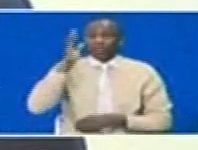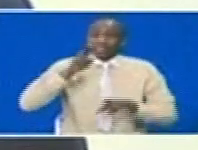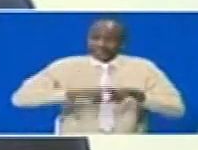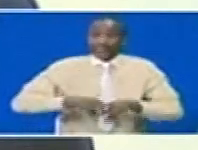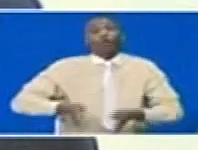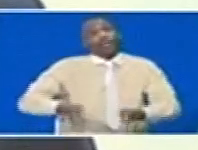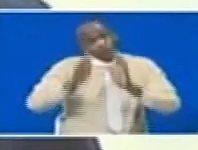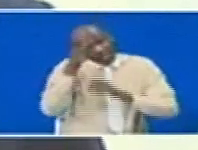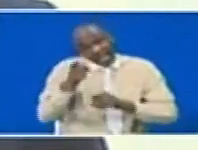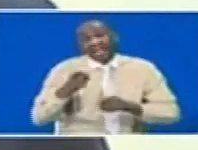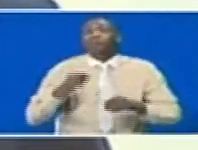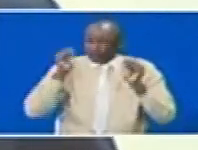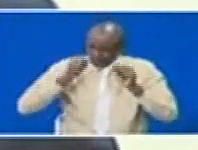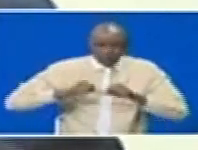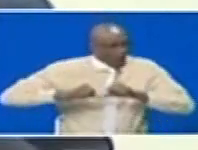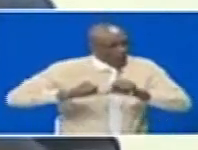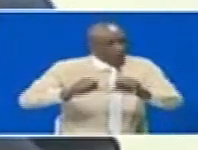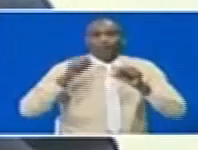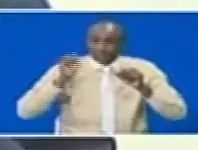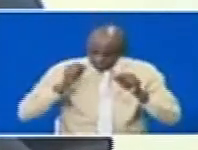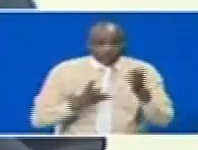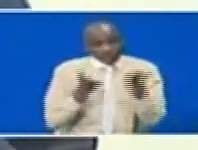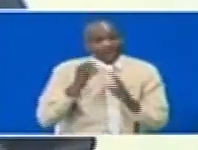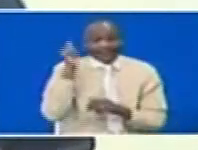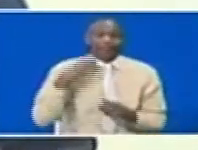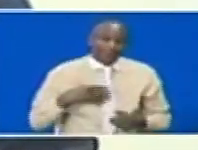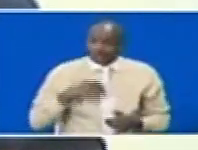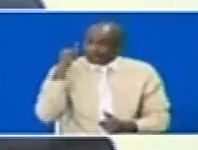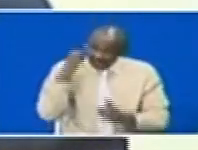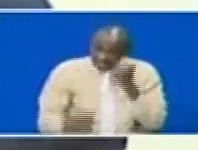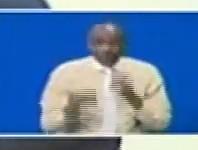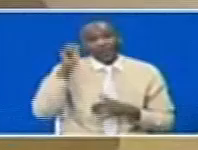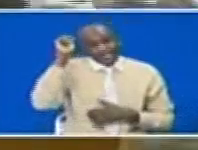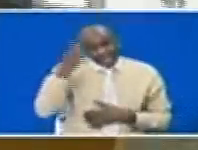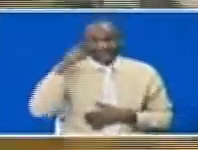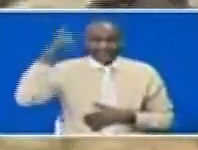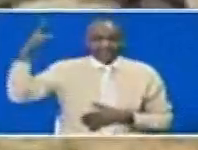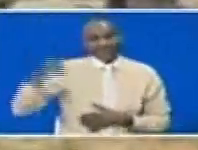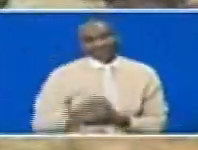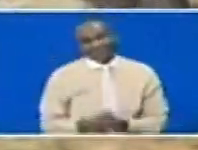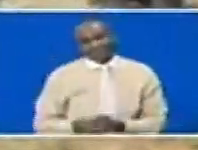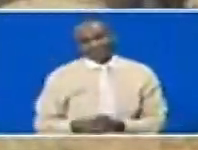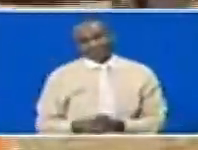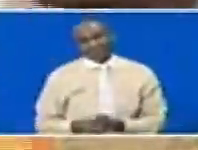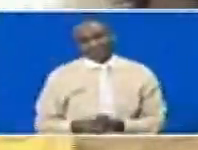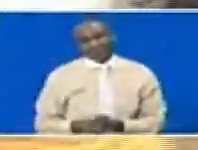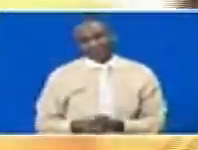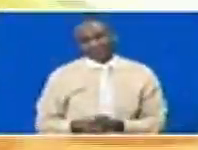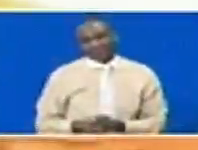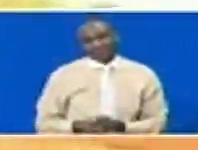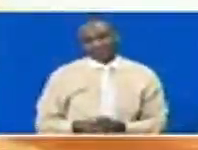tarmac for as long as it takes to deliver the final Kenyan dream.